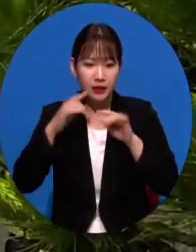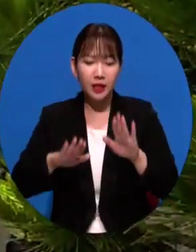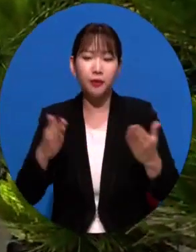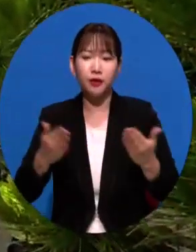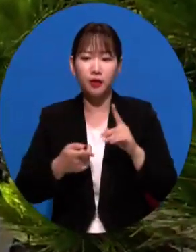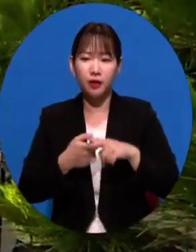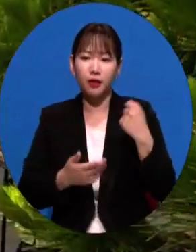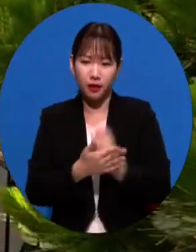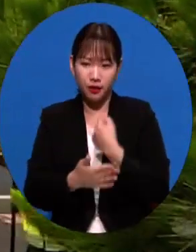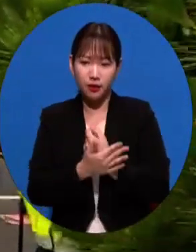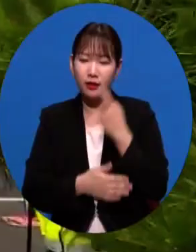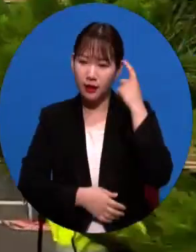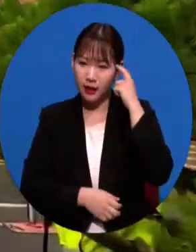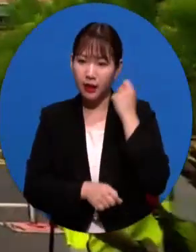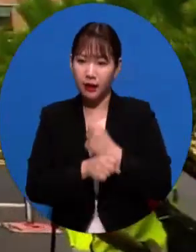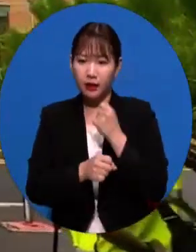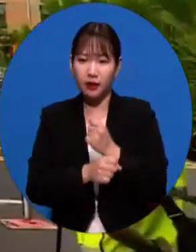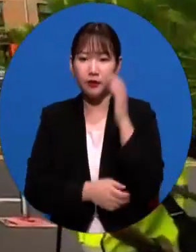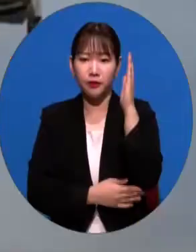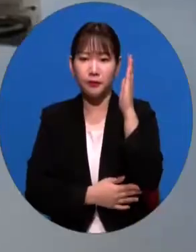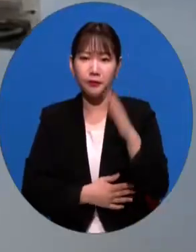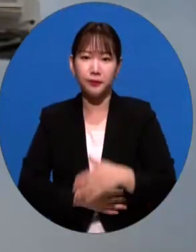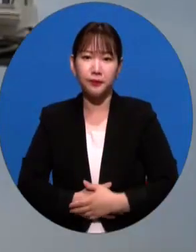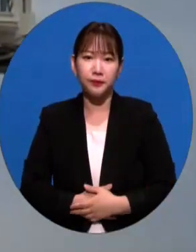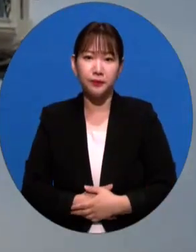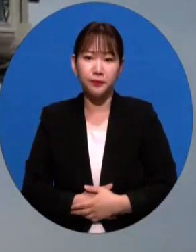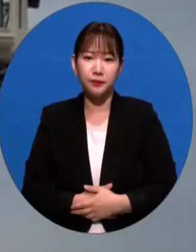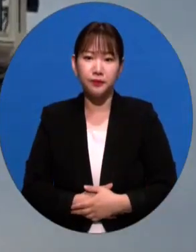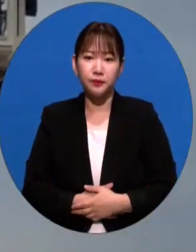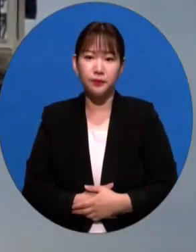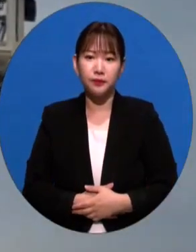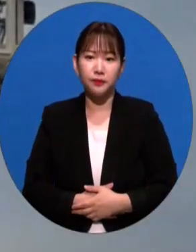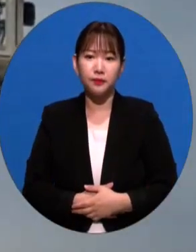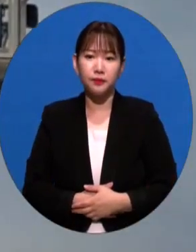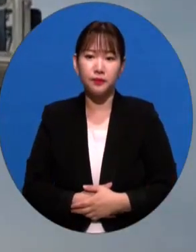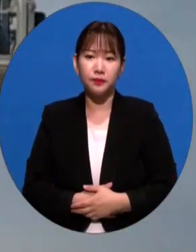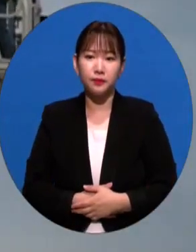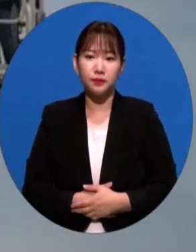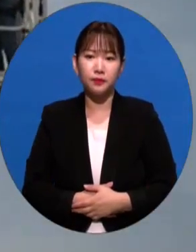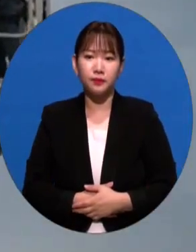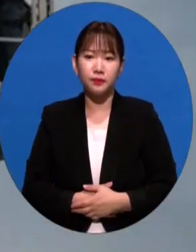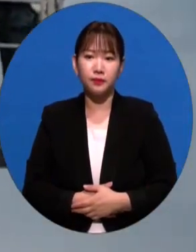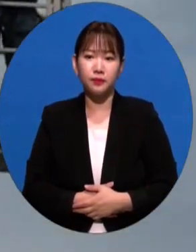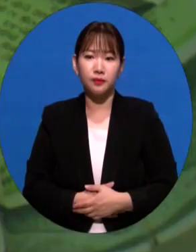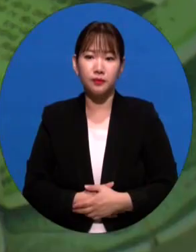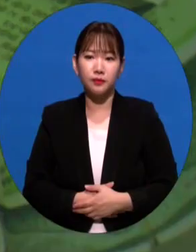일을 안타깝게 생각한다고 덧붙였습니다. MBC 뉴스 유민호입니다.